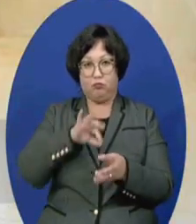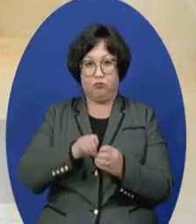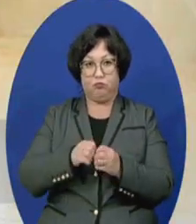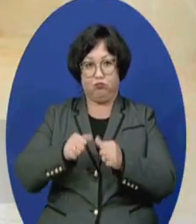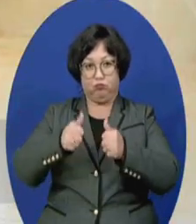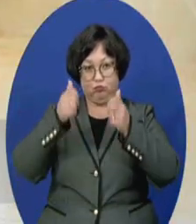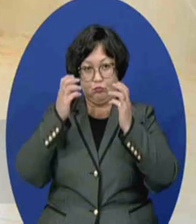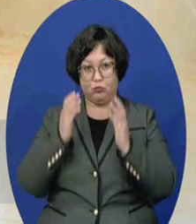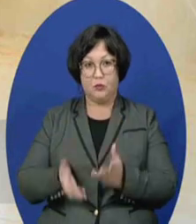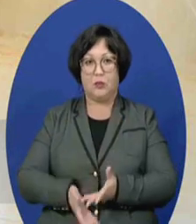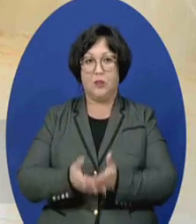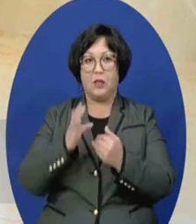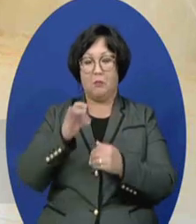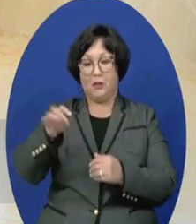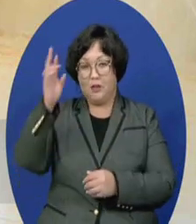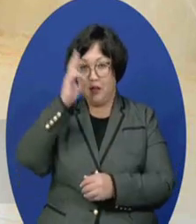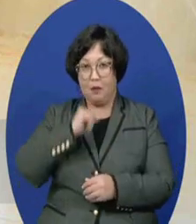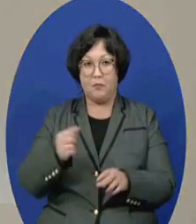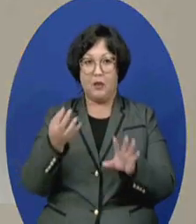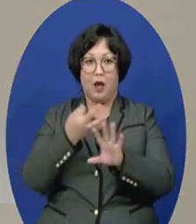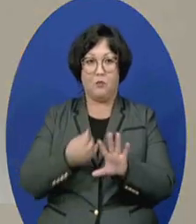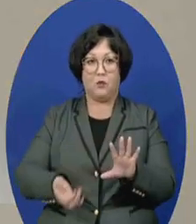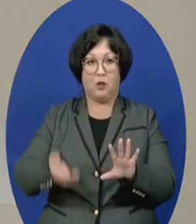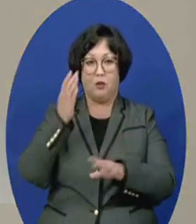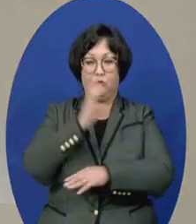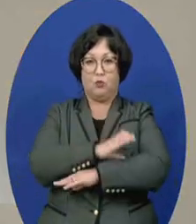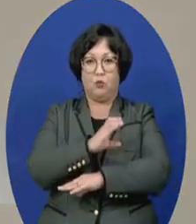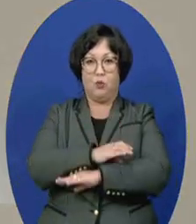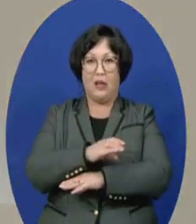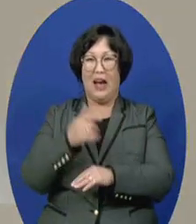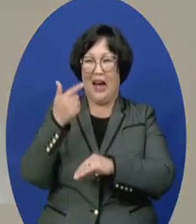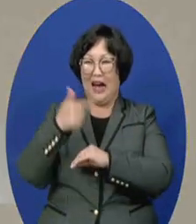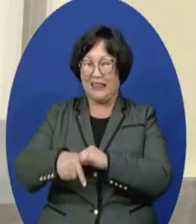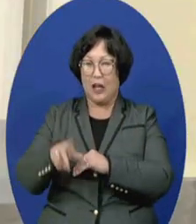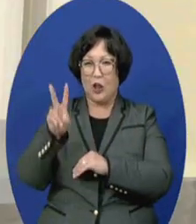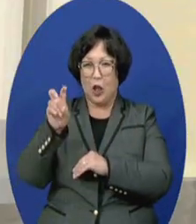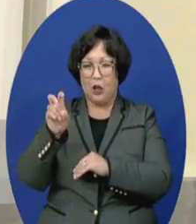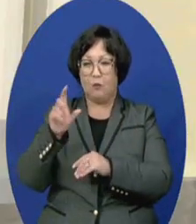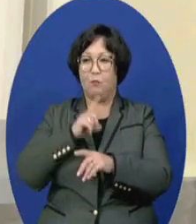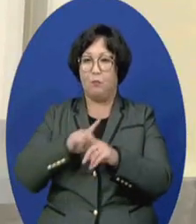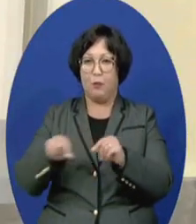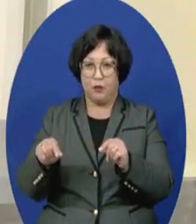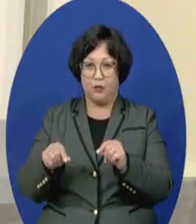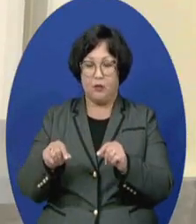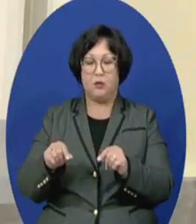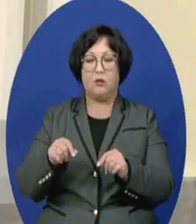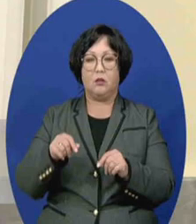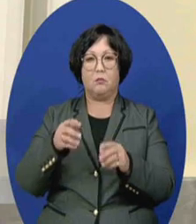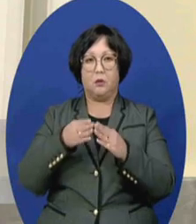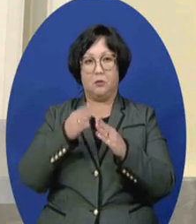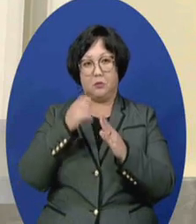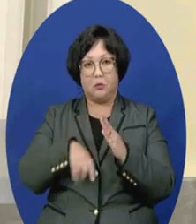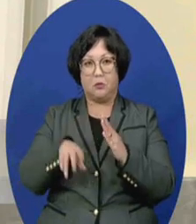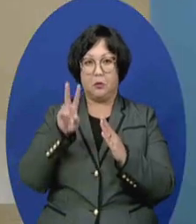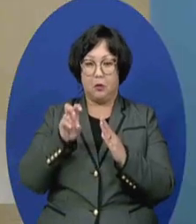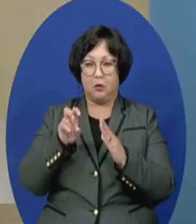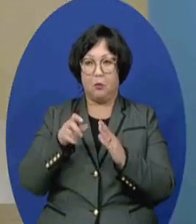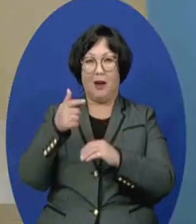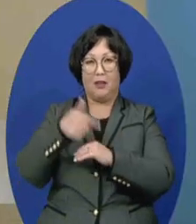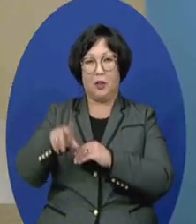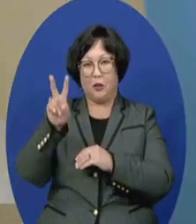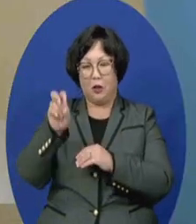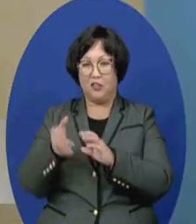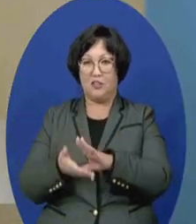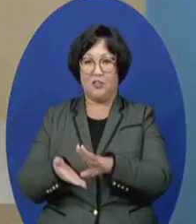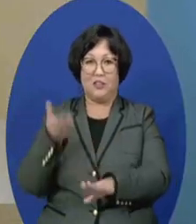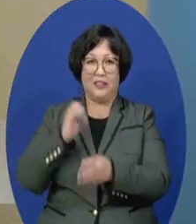өгчээ. Салбарын амнаас эх онд гэхэд 800 гаруй сургуулийн нөхөн жирлэн шинжилгэн гэдгийг боловсрал шинжилгээ ухааны сайд энэ үеэр ярьлаа.